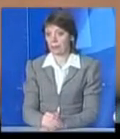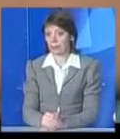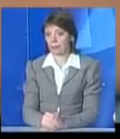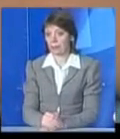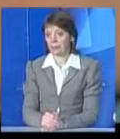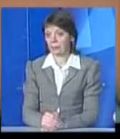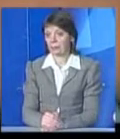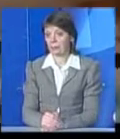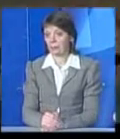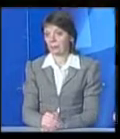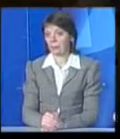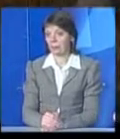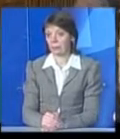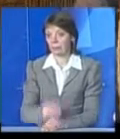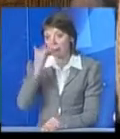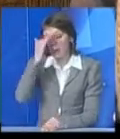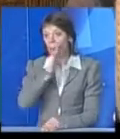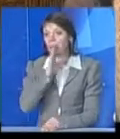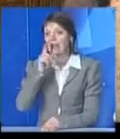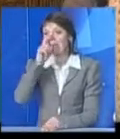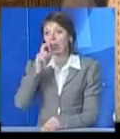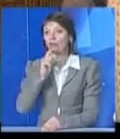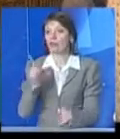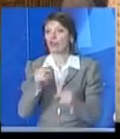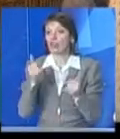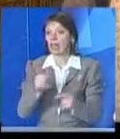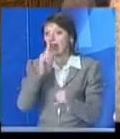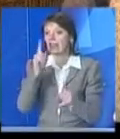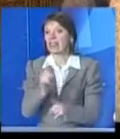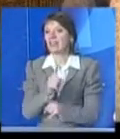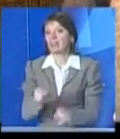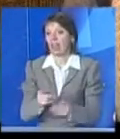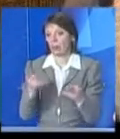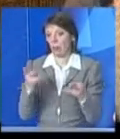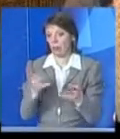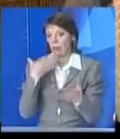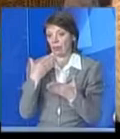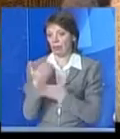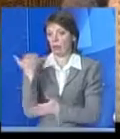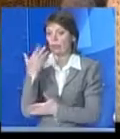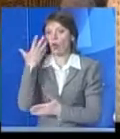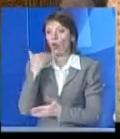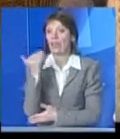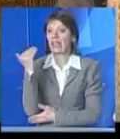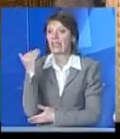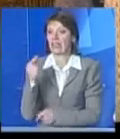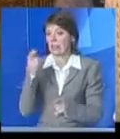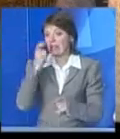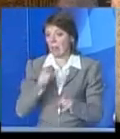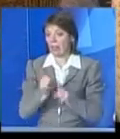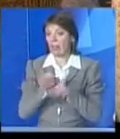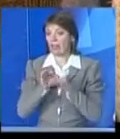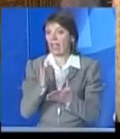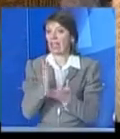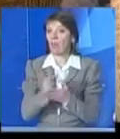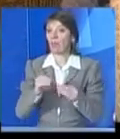Батьки не розуміють, що зараз вони надзвичайно потрібні своїй дитині. І коли дитина себе не так веде, то чи якісь